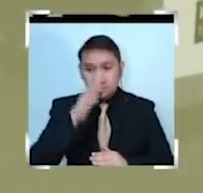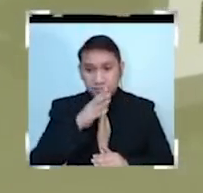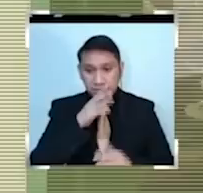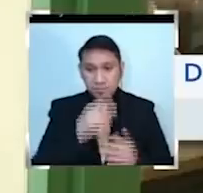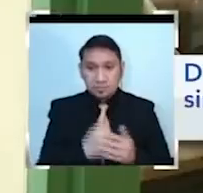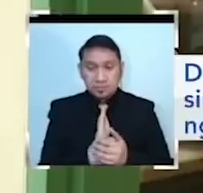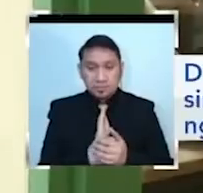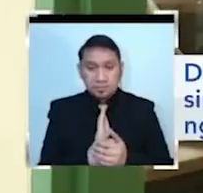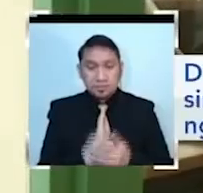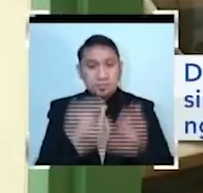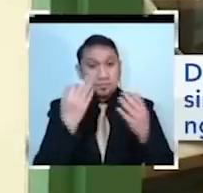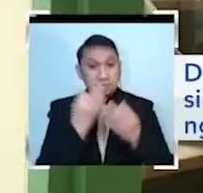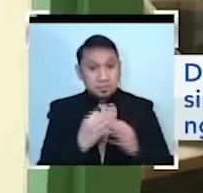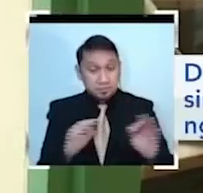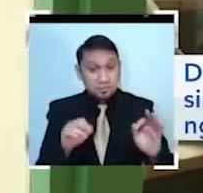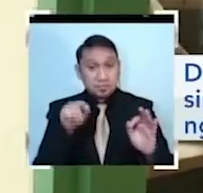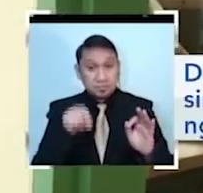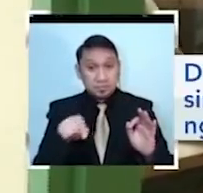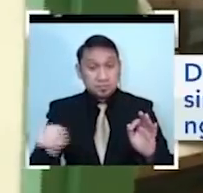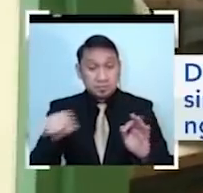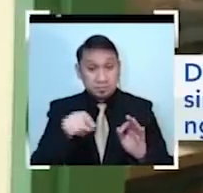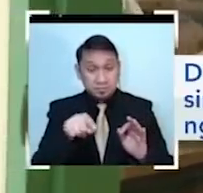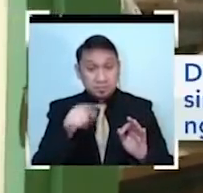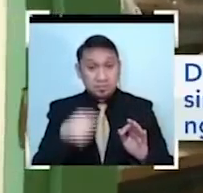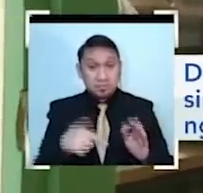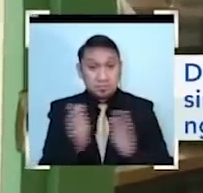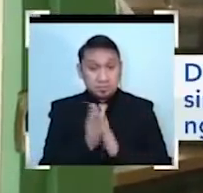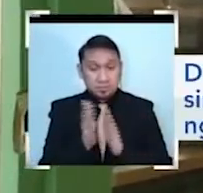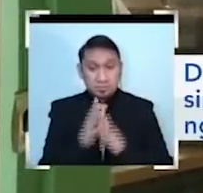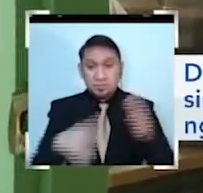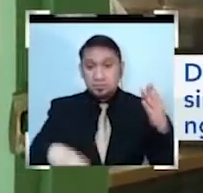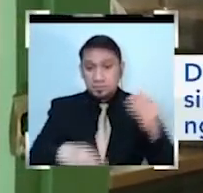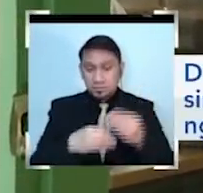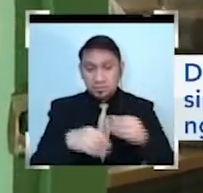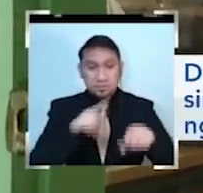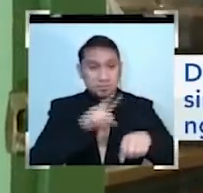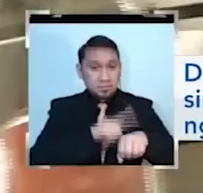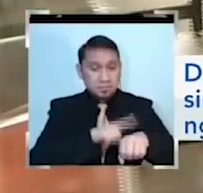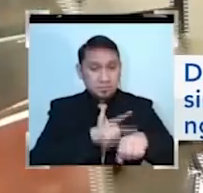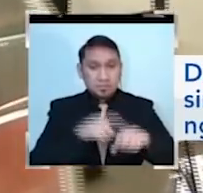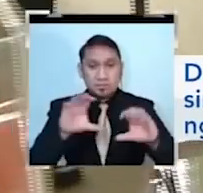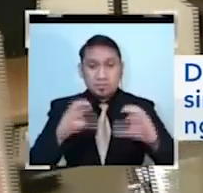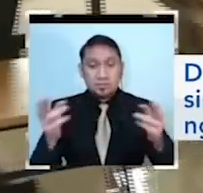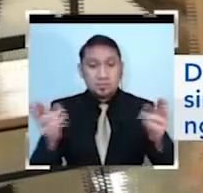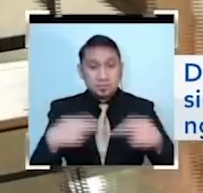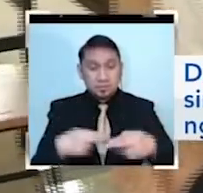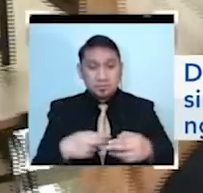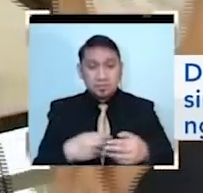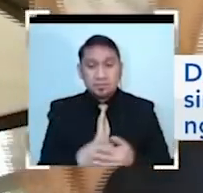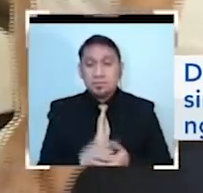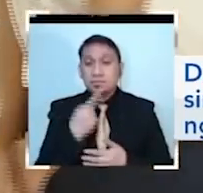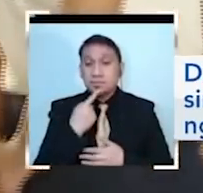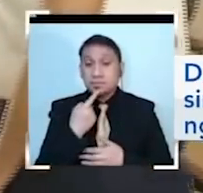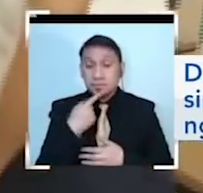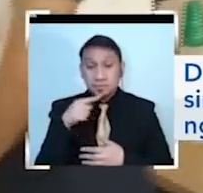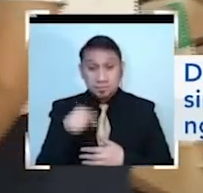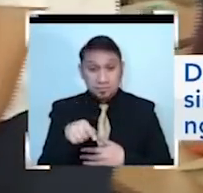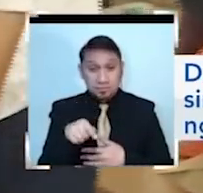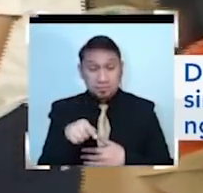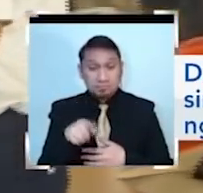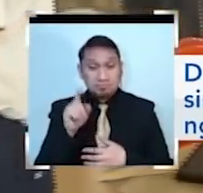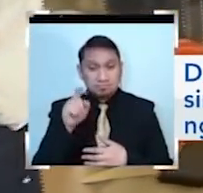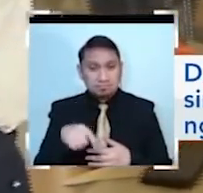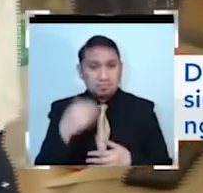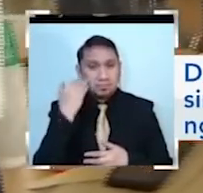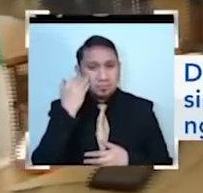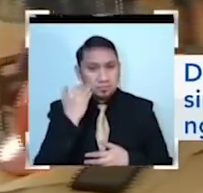mga paaralang magdagdag ng oras ng kanilang contact time sa classroom. Base raw kasi sa pilot implementation, nakulangan ang mga